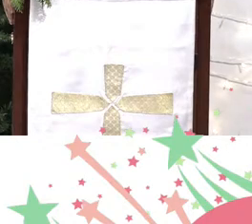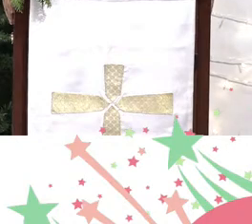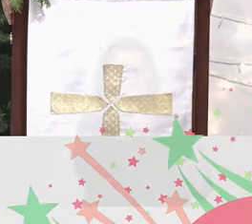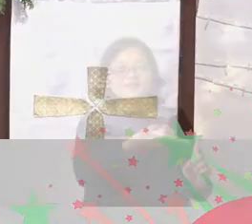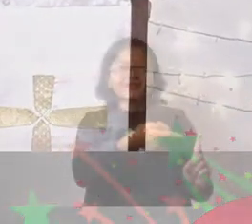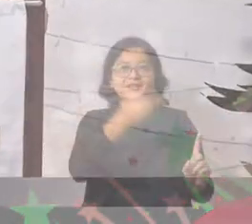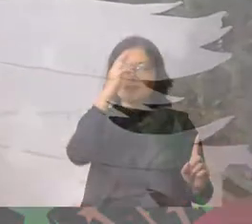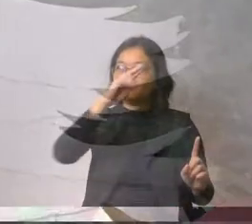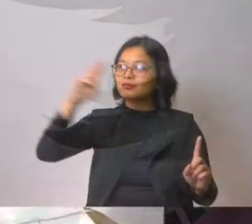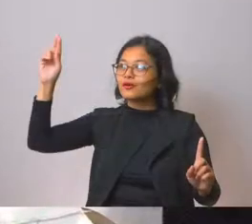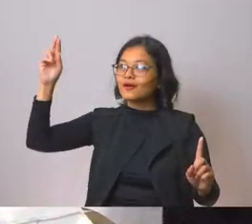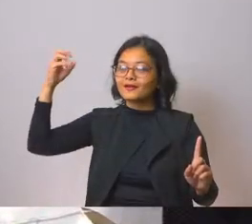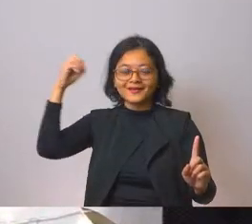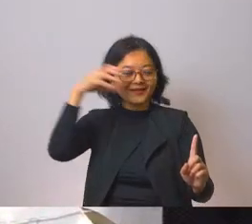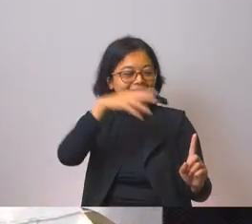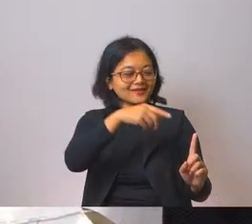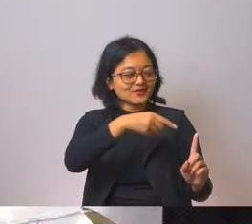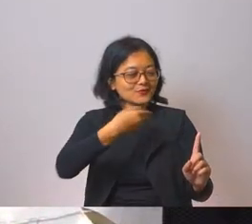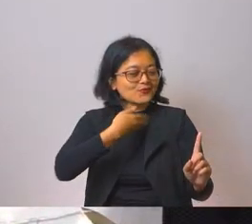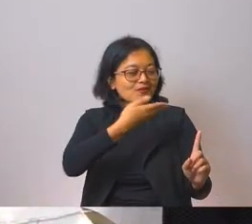manusia.